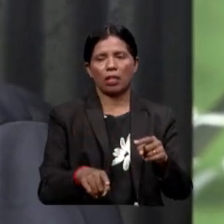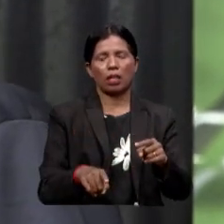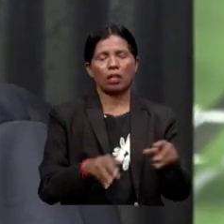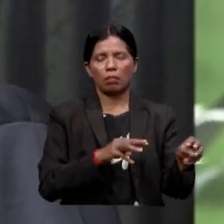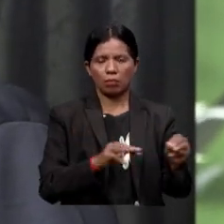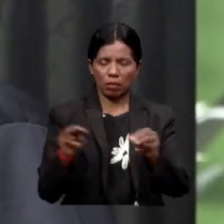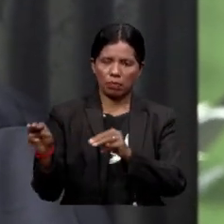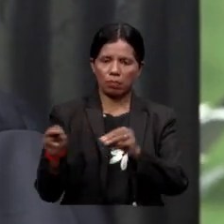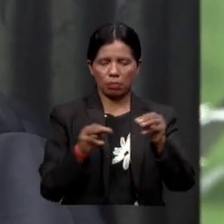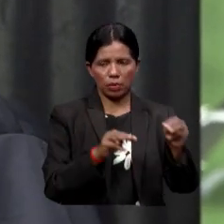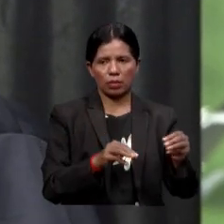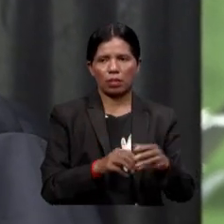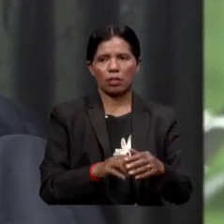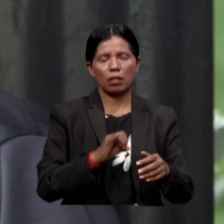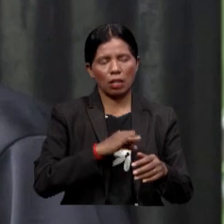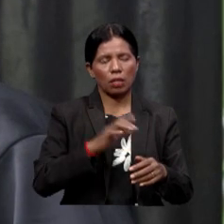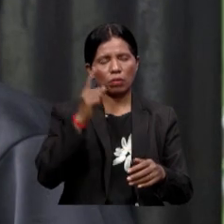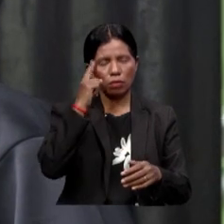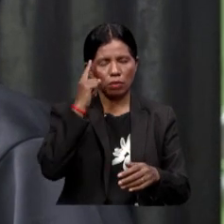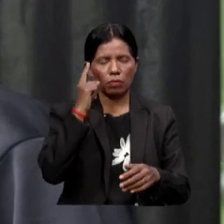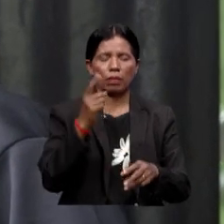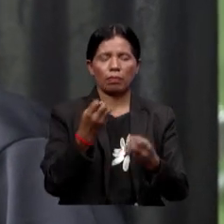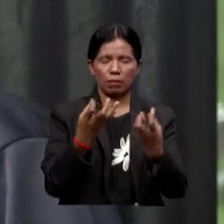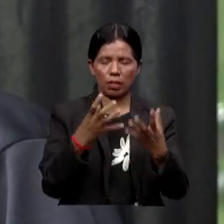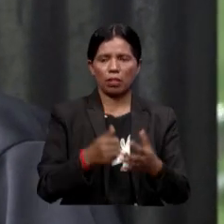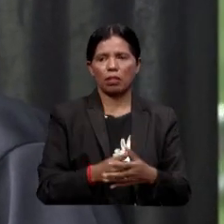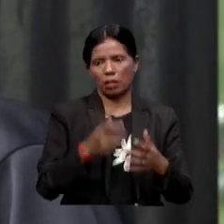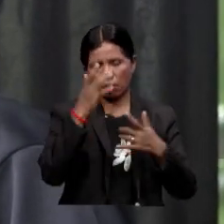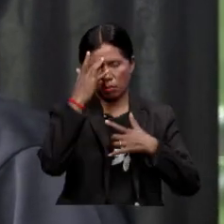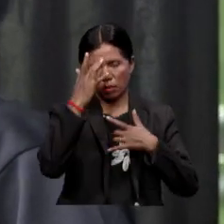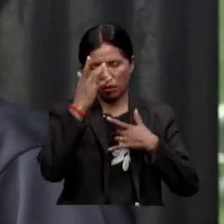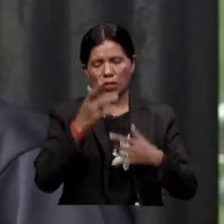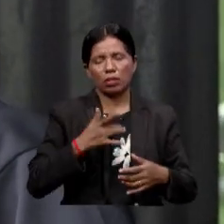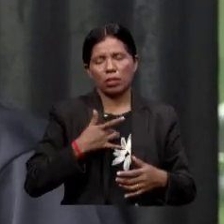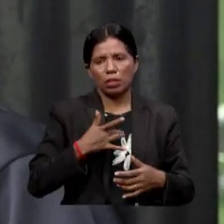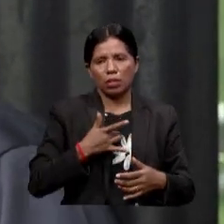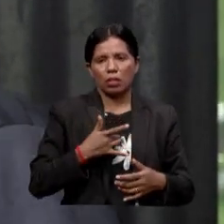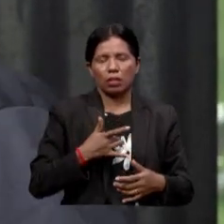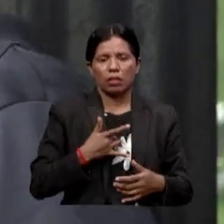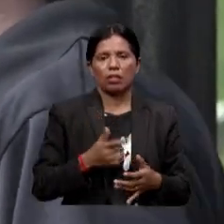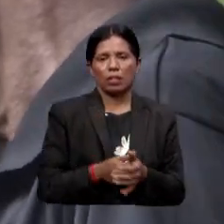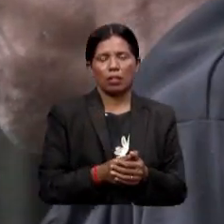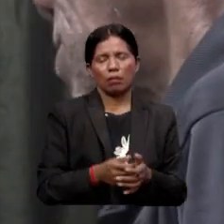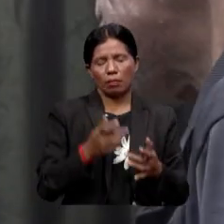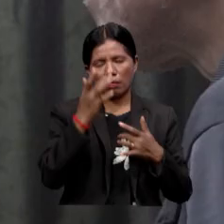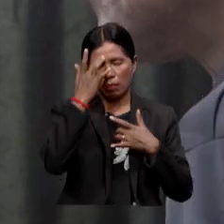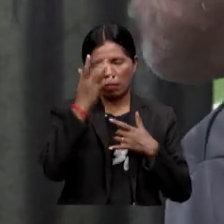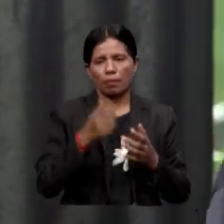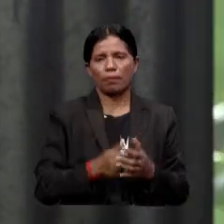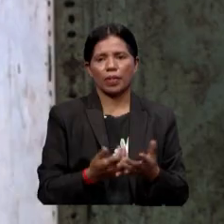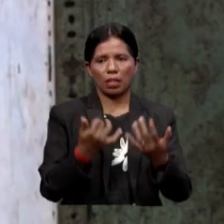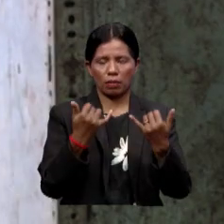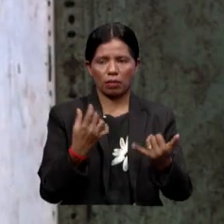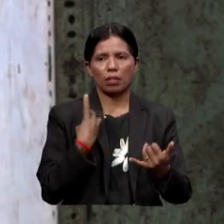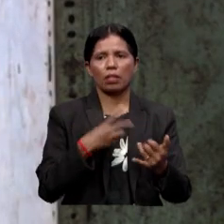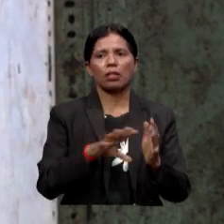Itu kriti halu imbarak, dan sama ini mor nanti hakiler, kriti halu imbarak los. Lalu dia kurang itu, dia mau saya